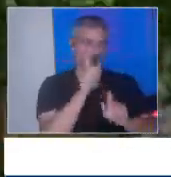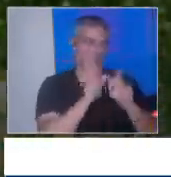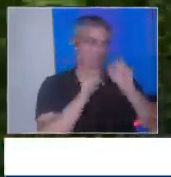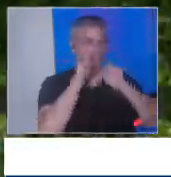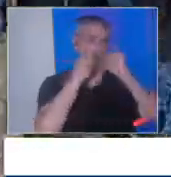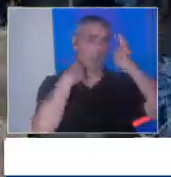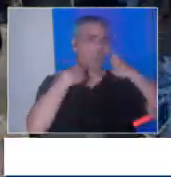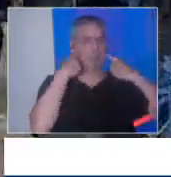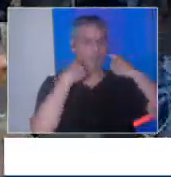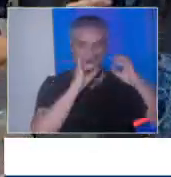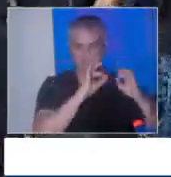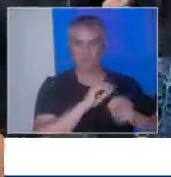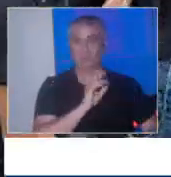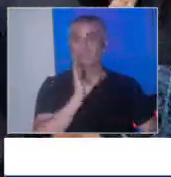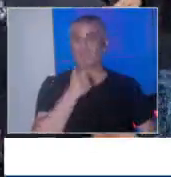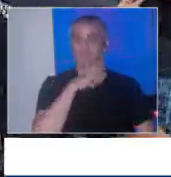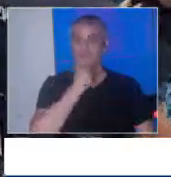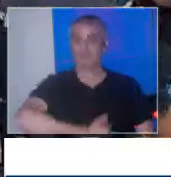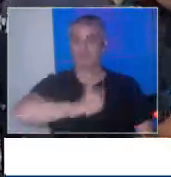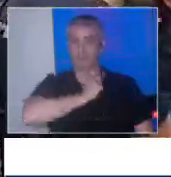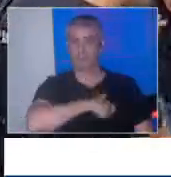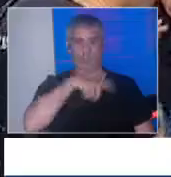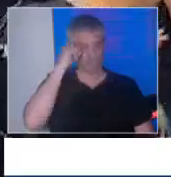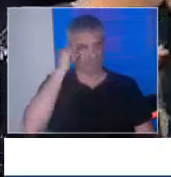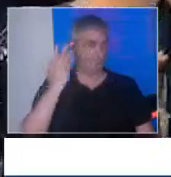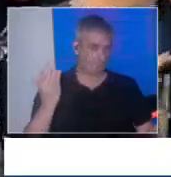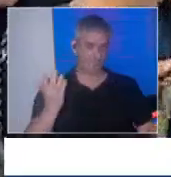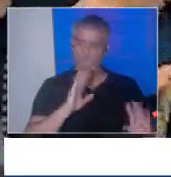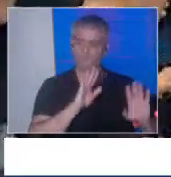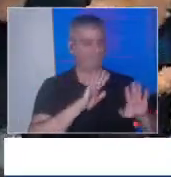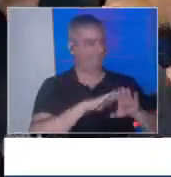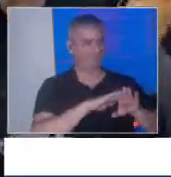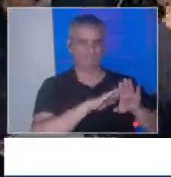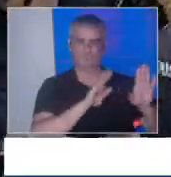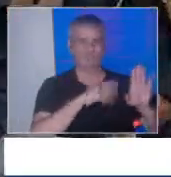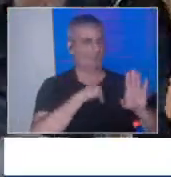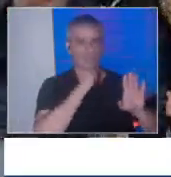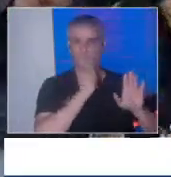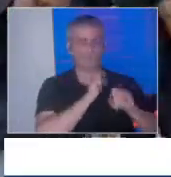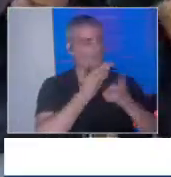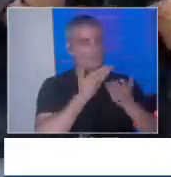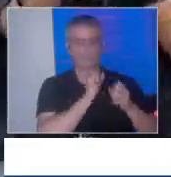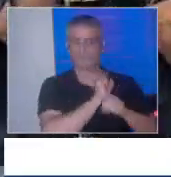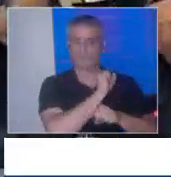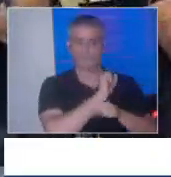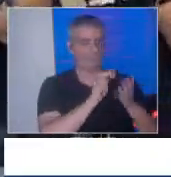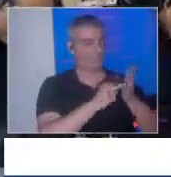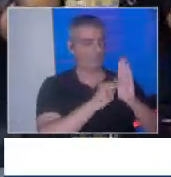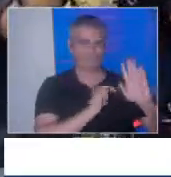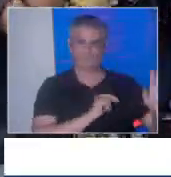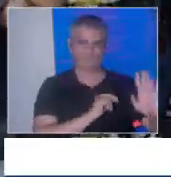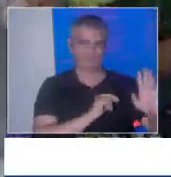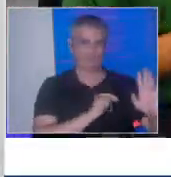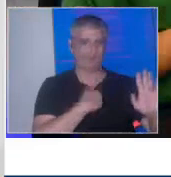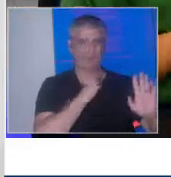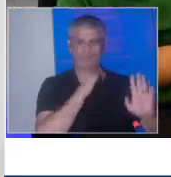זעקות שבר. אבל אם אנחנו מדברים על ראש עיריית תל אביב לצורך העניין, אני לא רוצה להתייחס למחאה הפוליטית. רגע, אביעד, אני לא